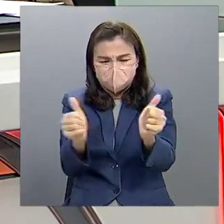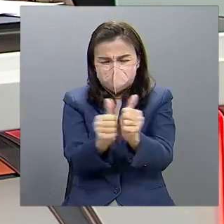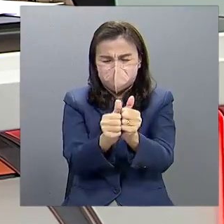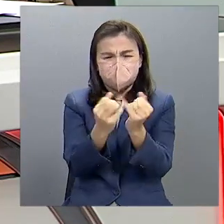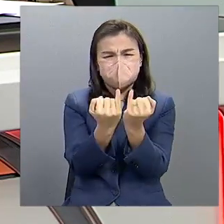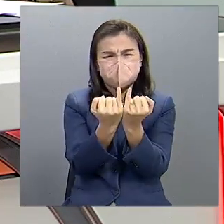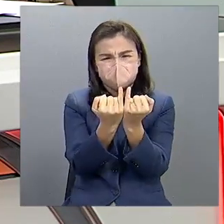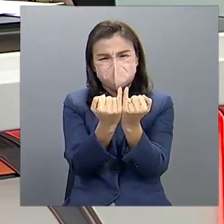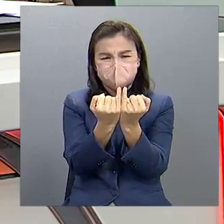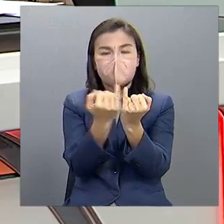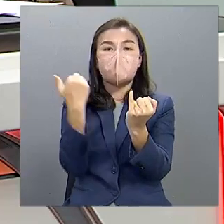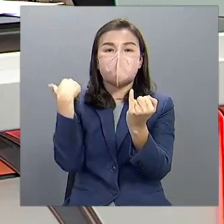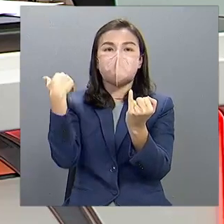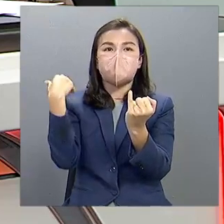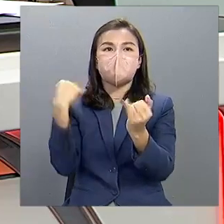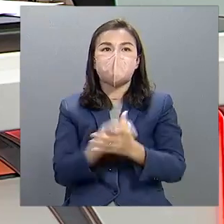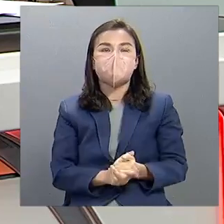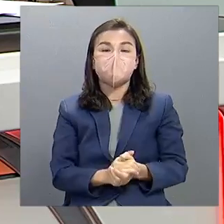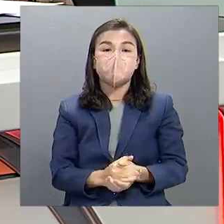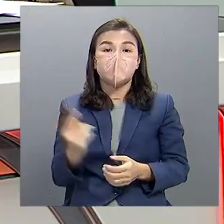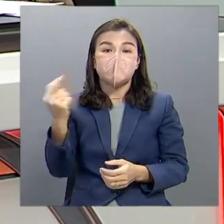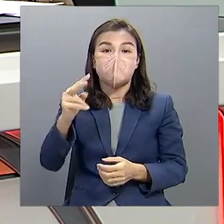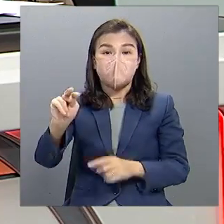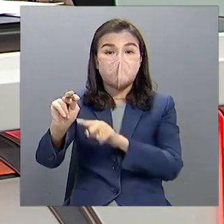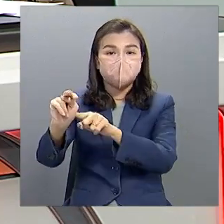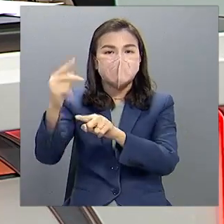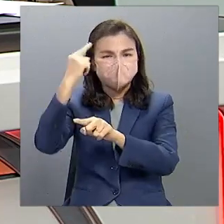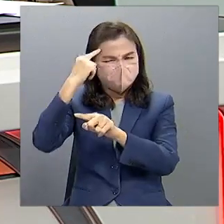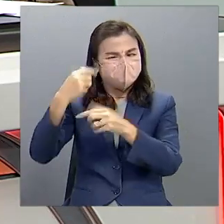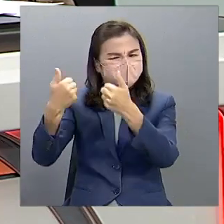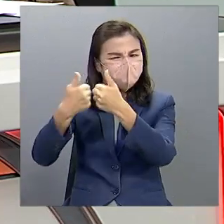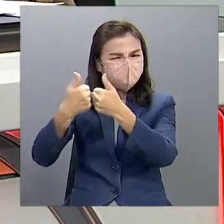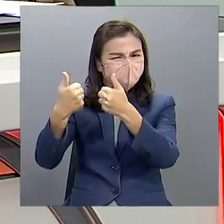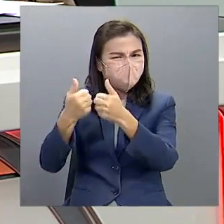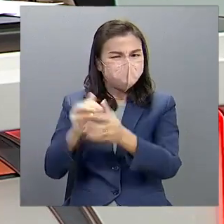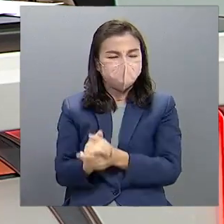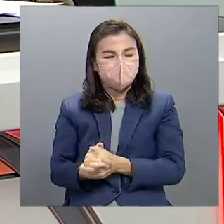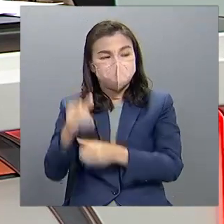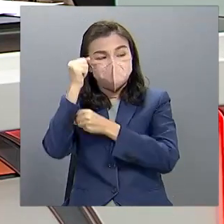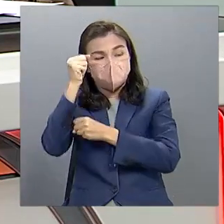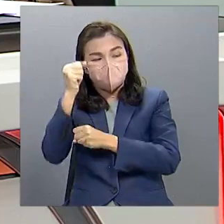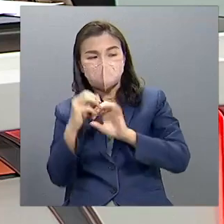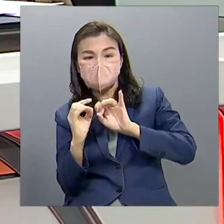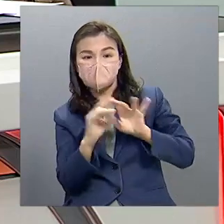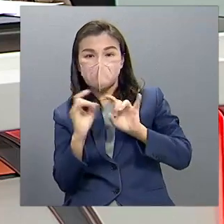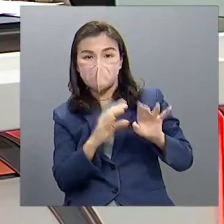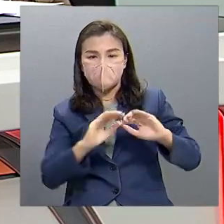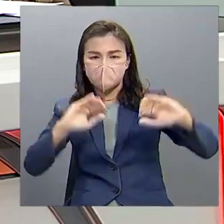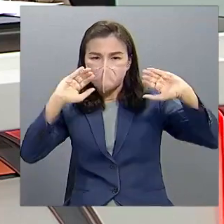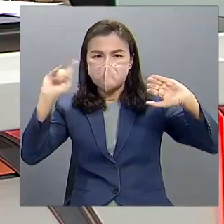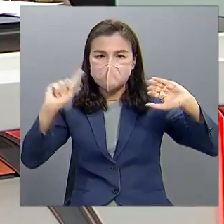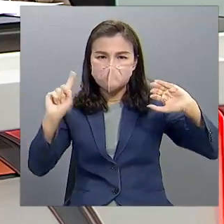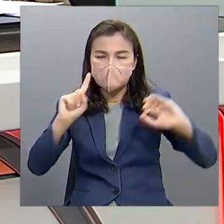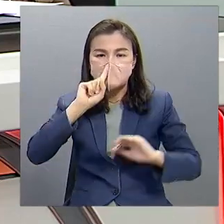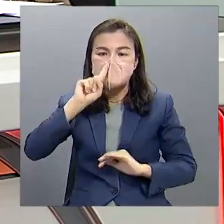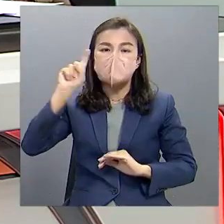หรือร้อยเอกธรรมนัสกำลังเดินเกมเพื่อที่จะเขย่าขวัญรัฐบาลหรือเปล่าคงจะต้องไปถามคุณเสาวลักษณ์วัฒนสินในการบ้าน